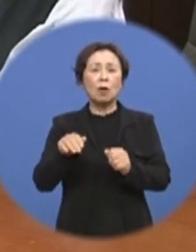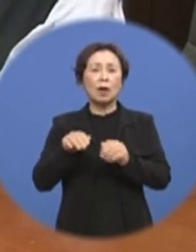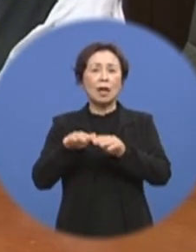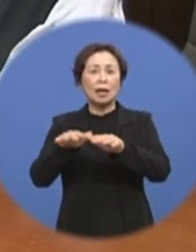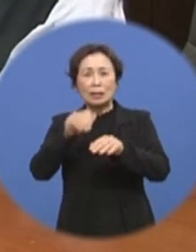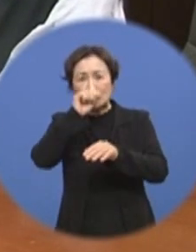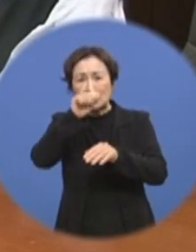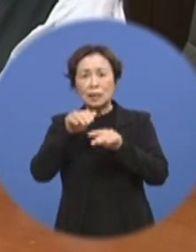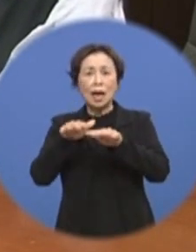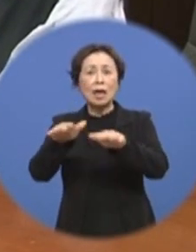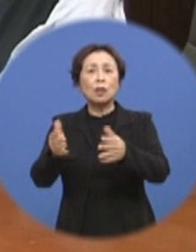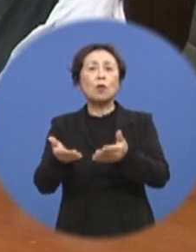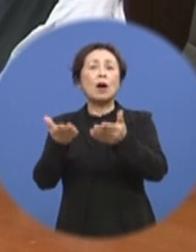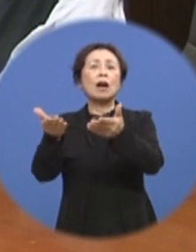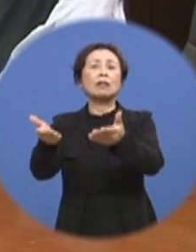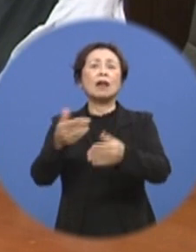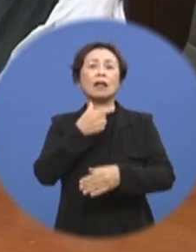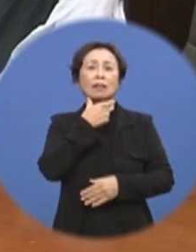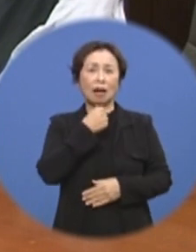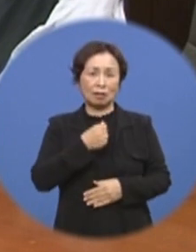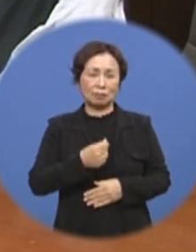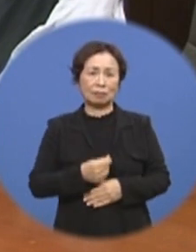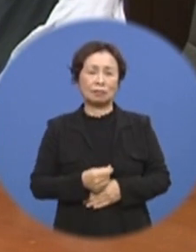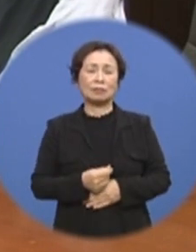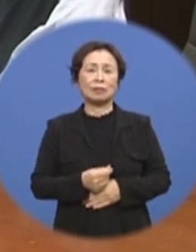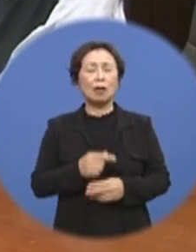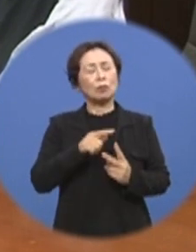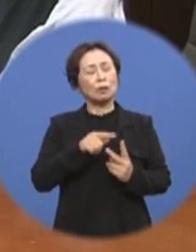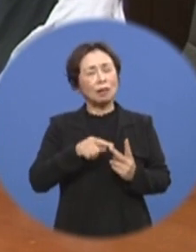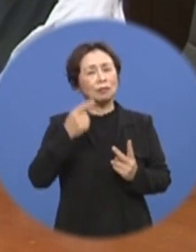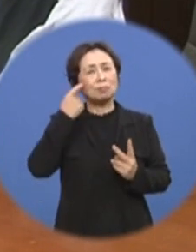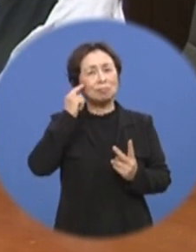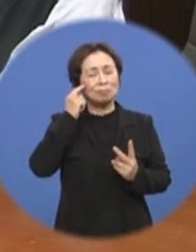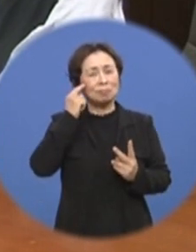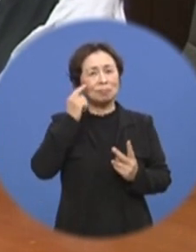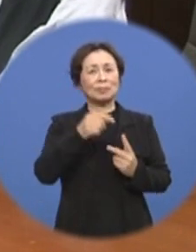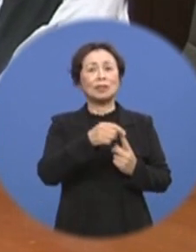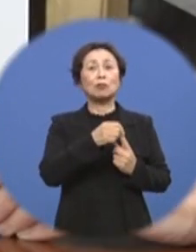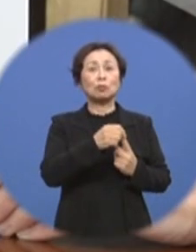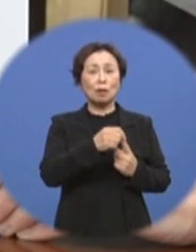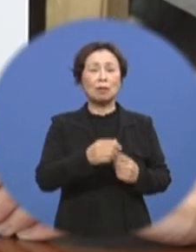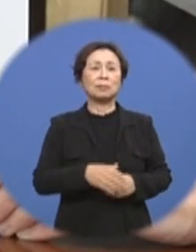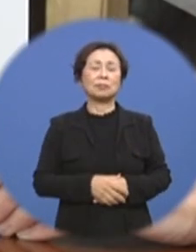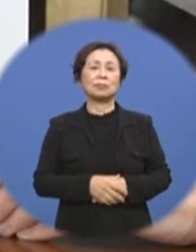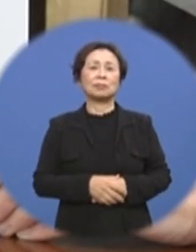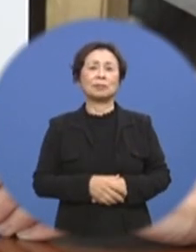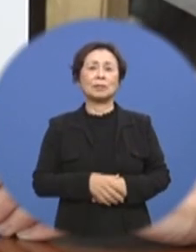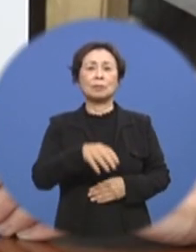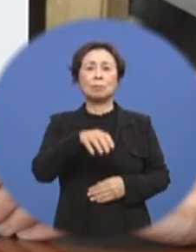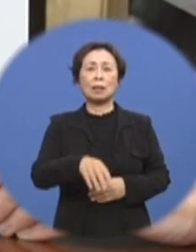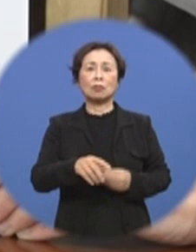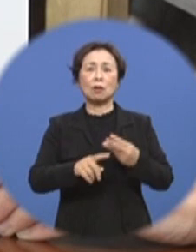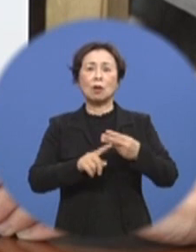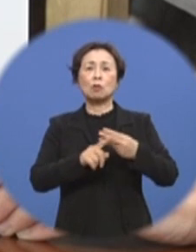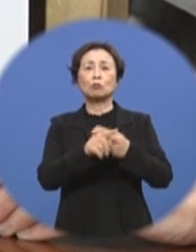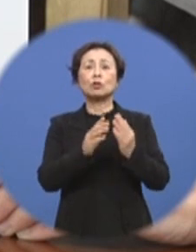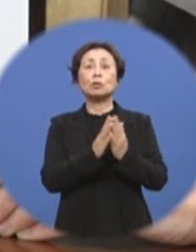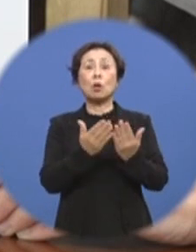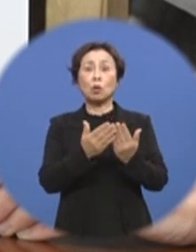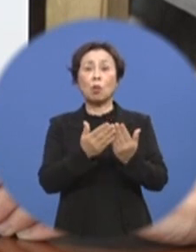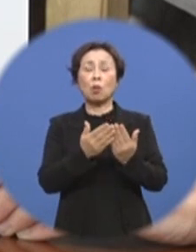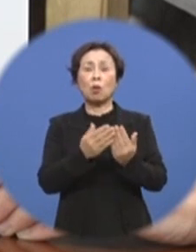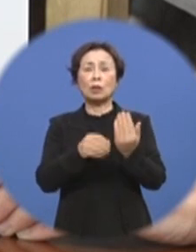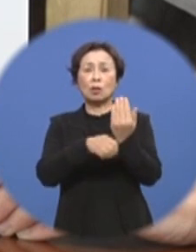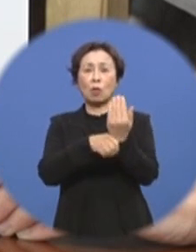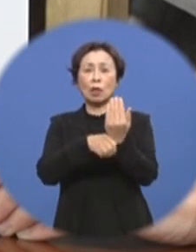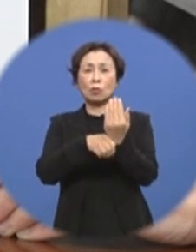与えてあげたいなと負うことを2つ考えた一つはね串本にロケット発射場